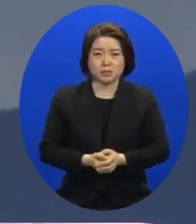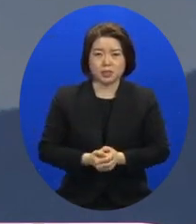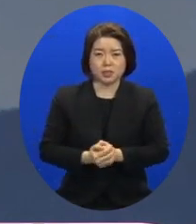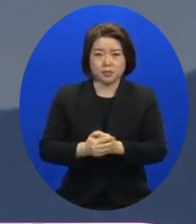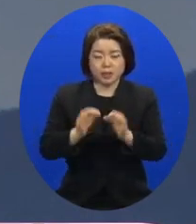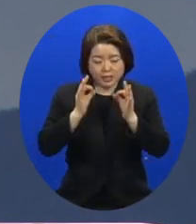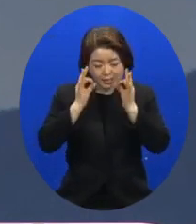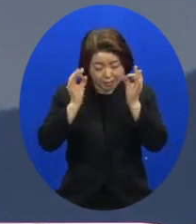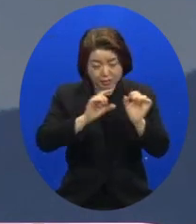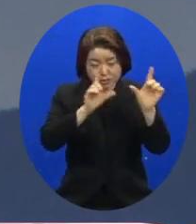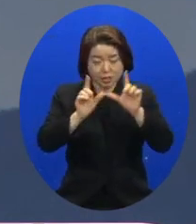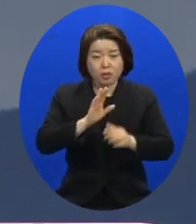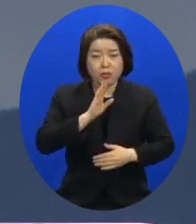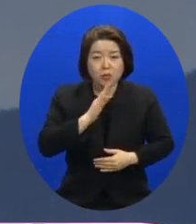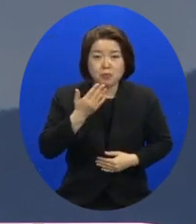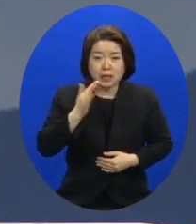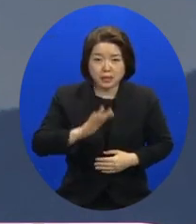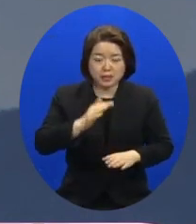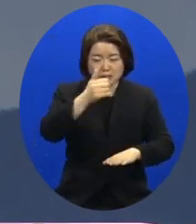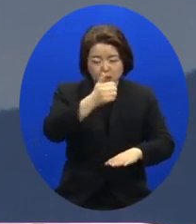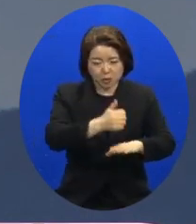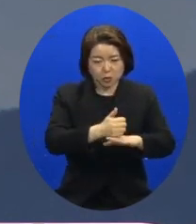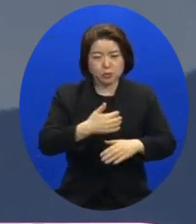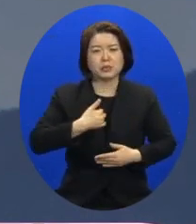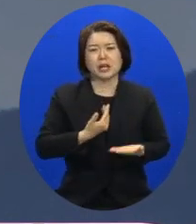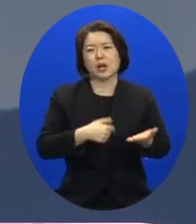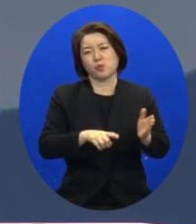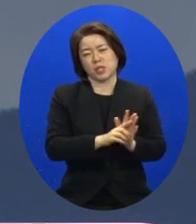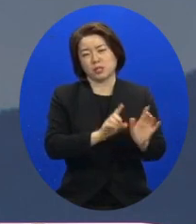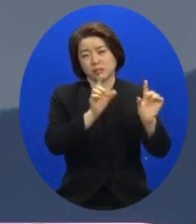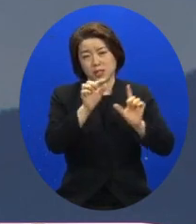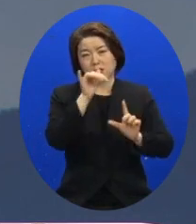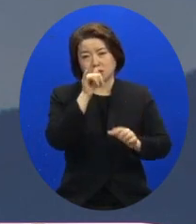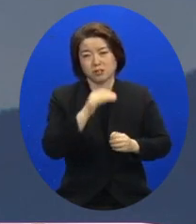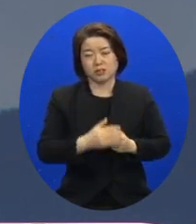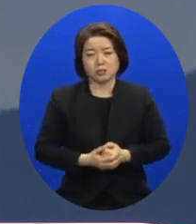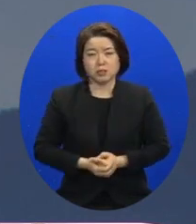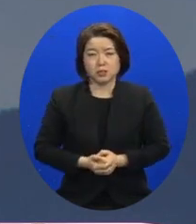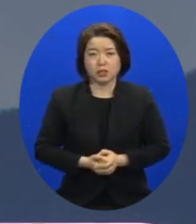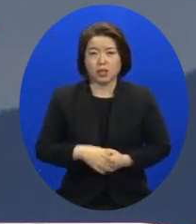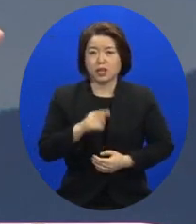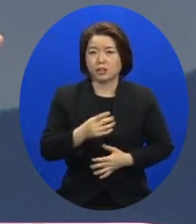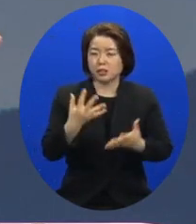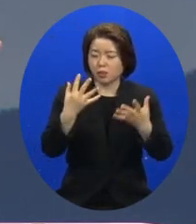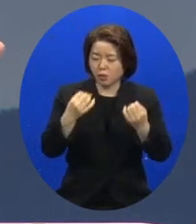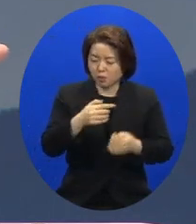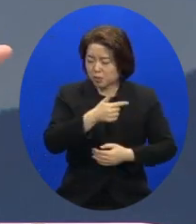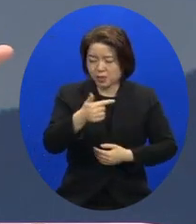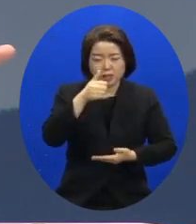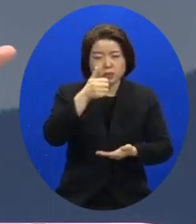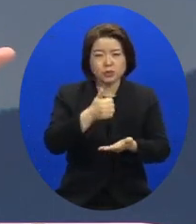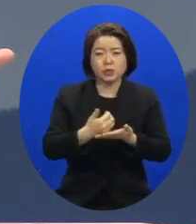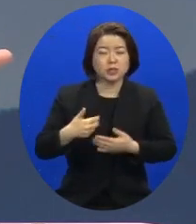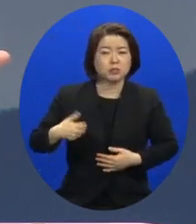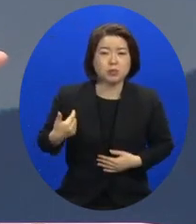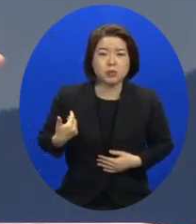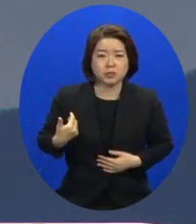성실하게 산 것 같은데 결국은 나를 위해서 산 거더라고요. 그게 얼마나 큰 죄인지를